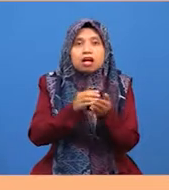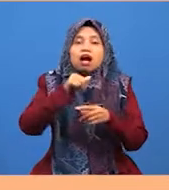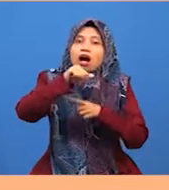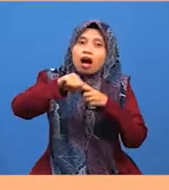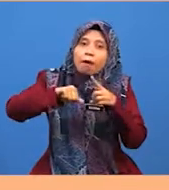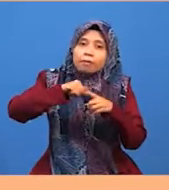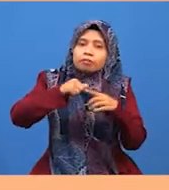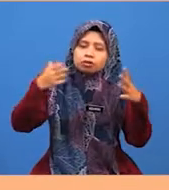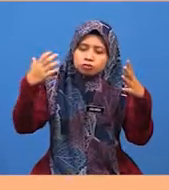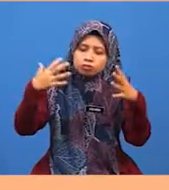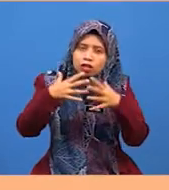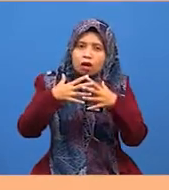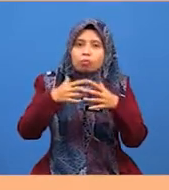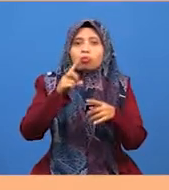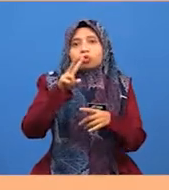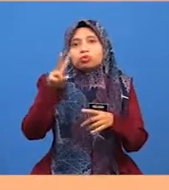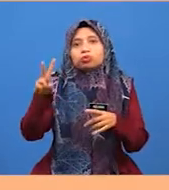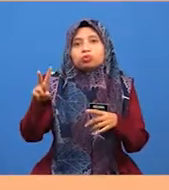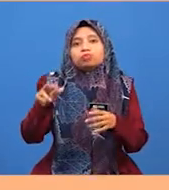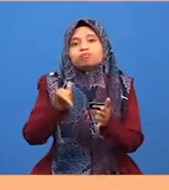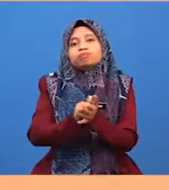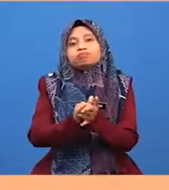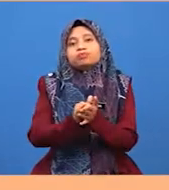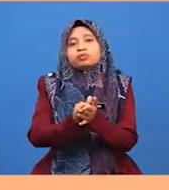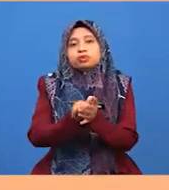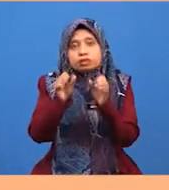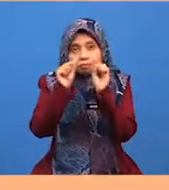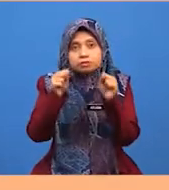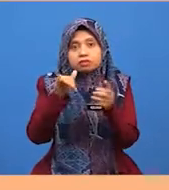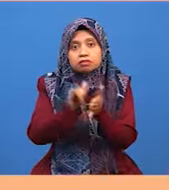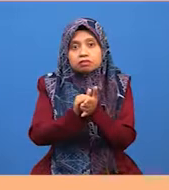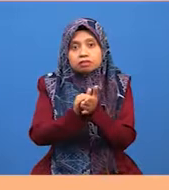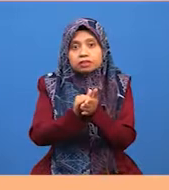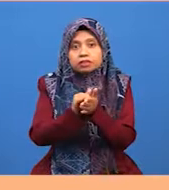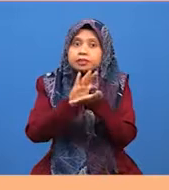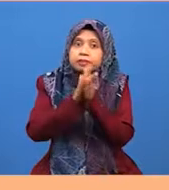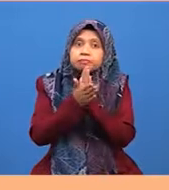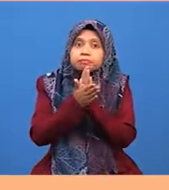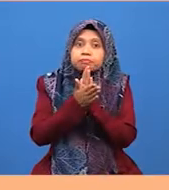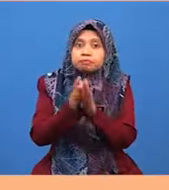Apabila digabungkan kedua-dua frasa subjek ini,